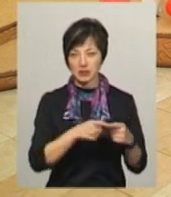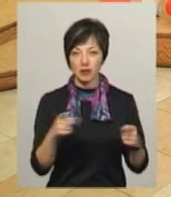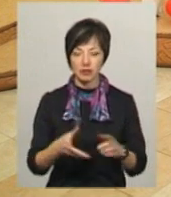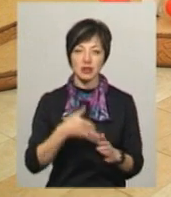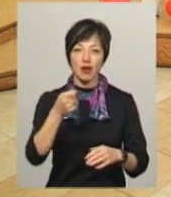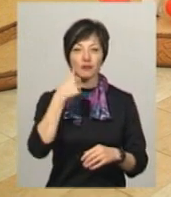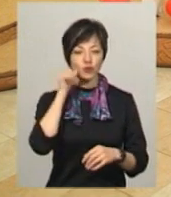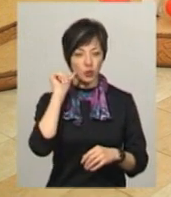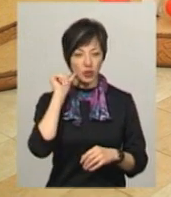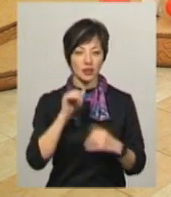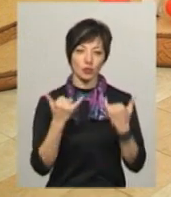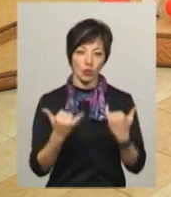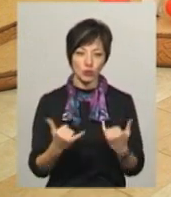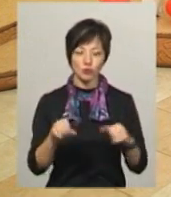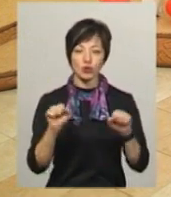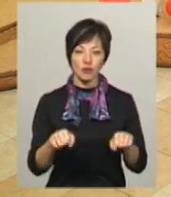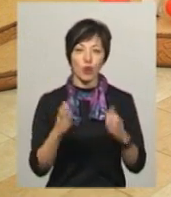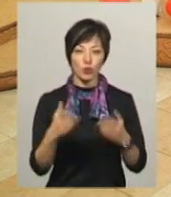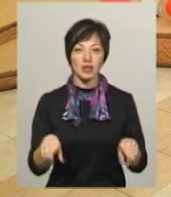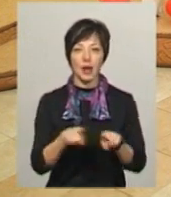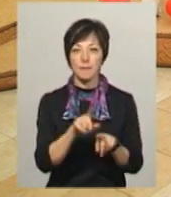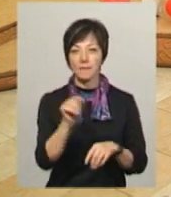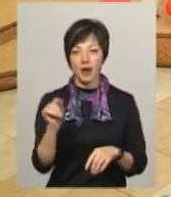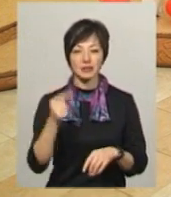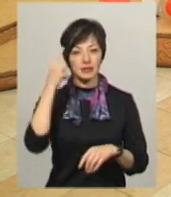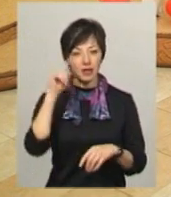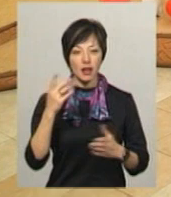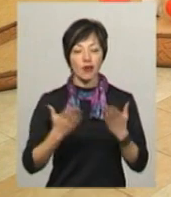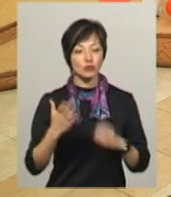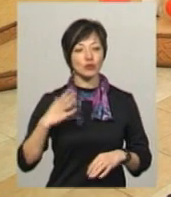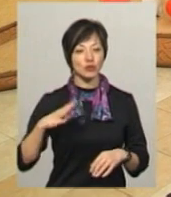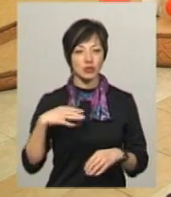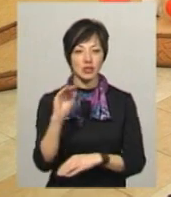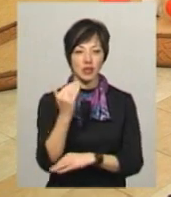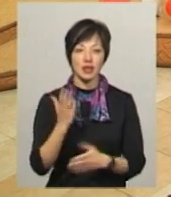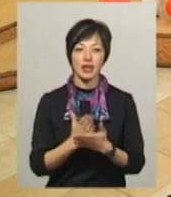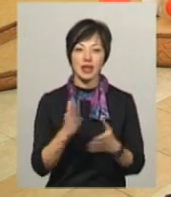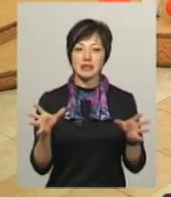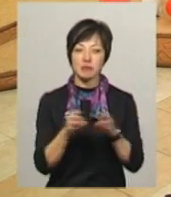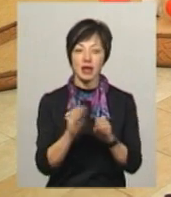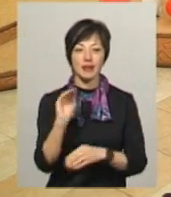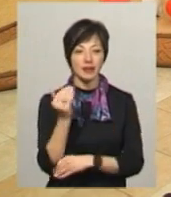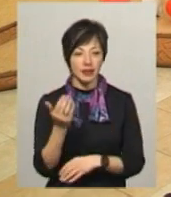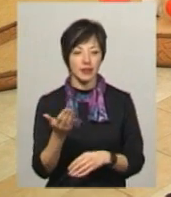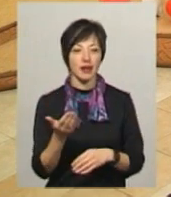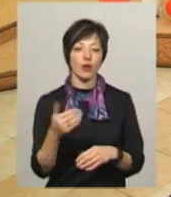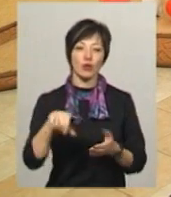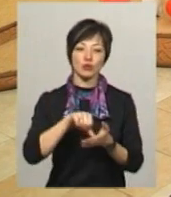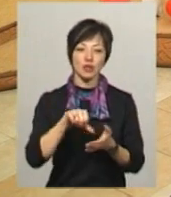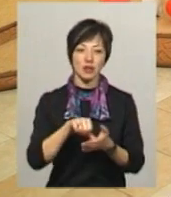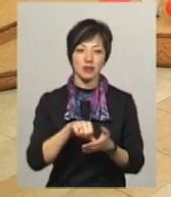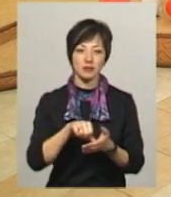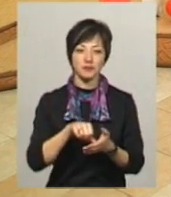заяви вчора. І сьогодні, можливо, будуть такі пари, хай вони знають, що якщо вони очікують дитинку, якщо є спільна дитина,